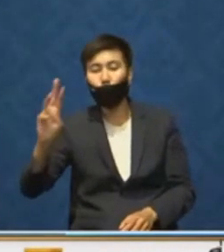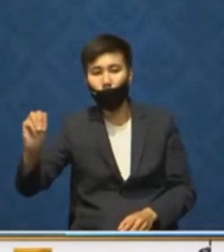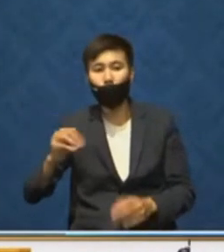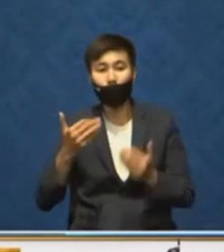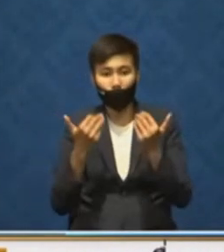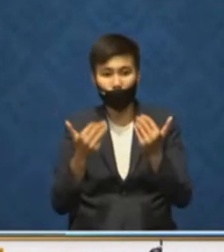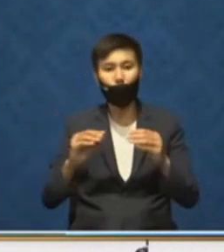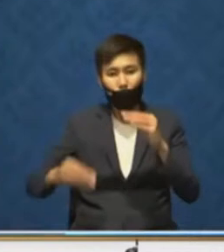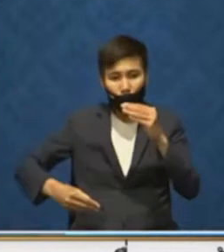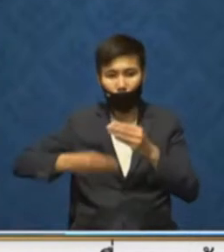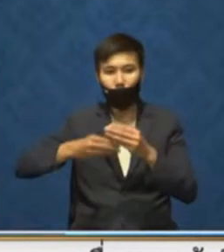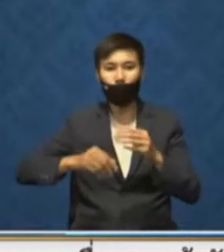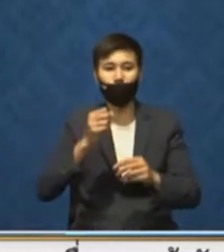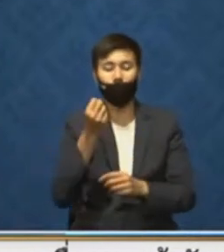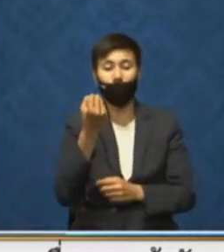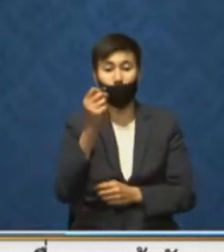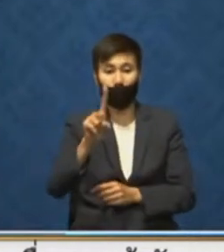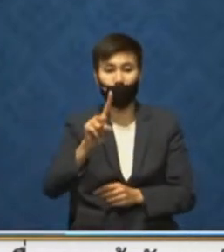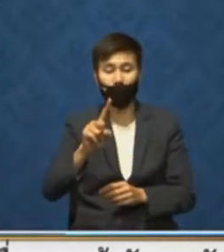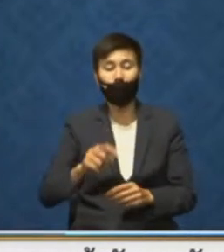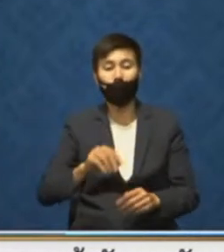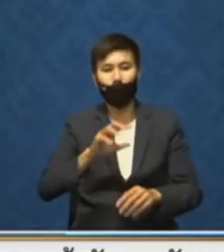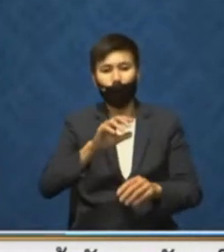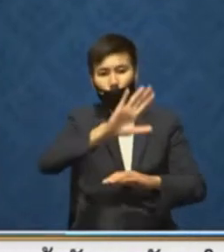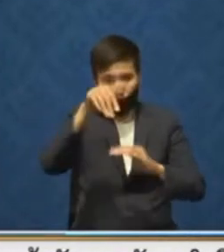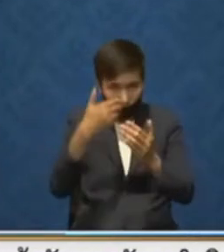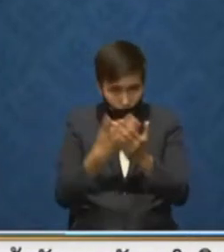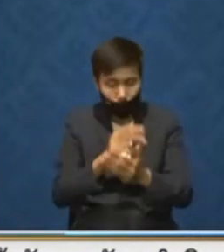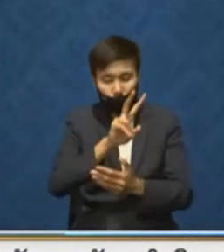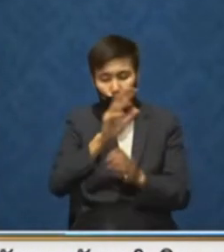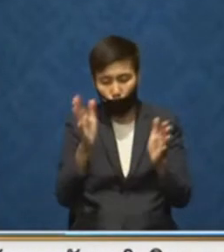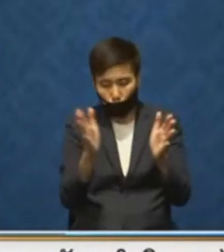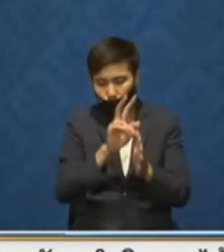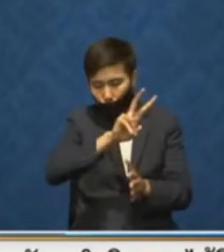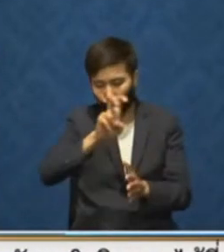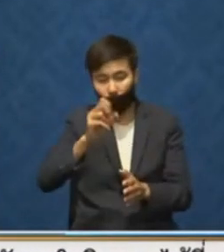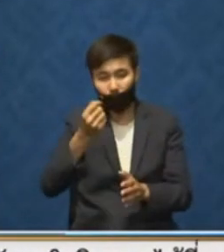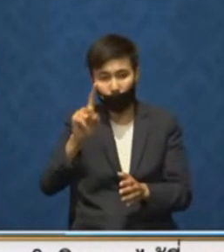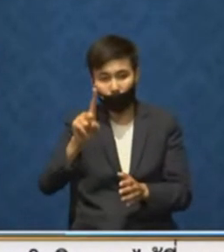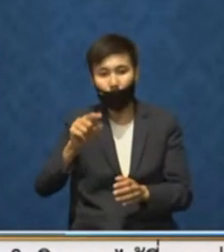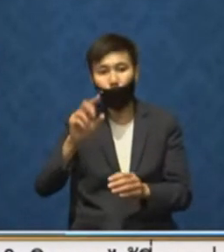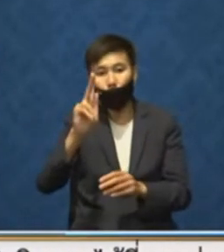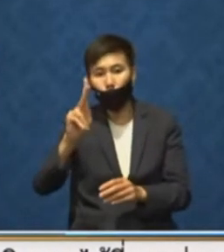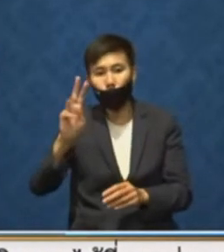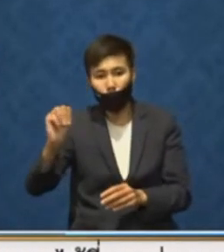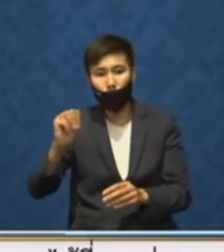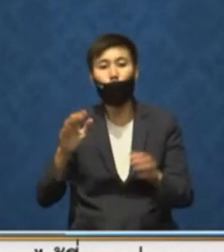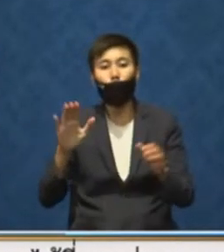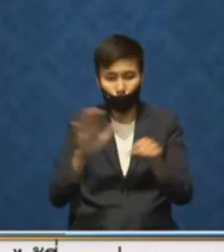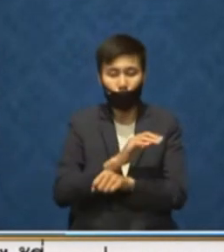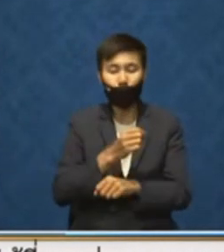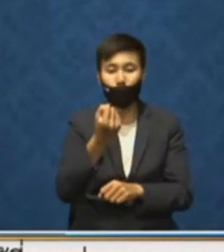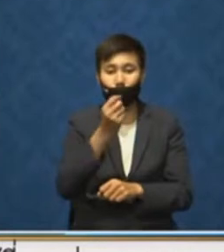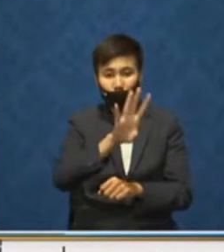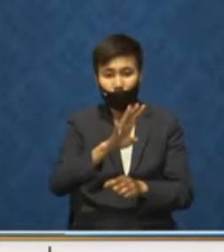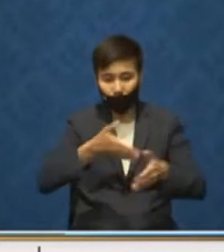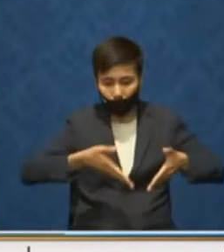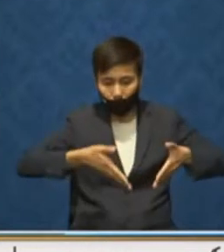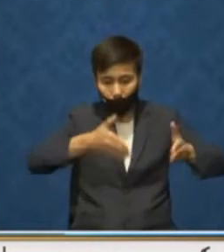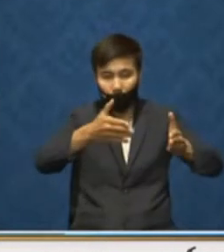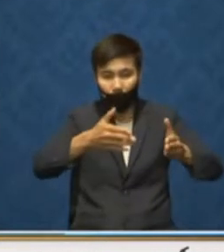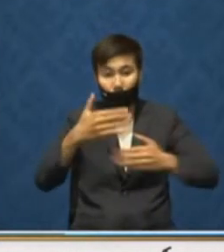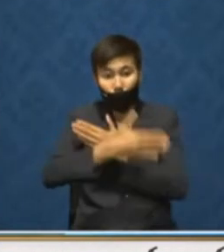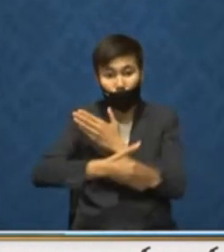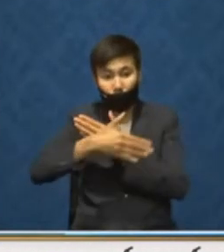11เส้นทางจำนวน 212กิโลเมตรแล้วทั้งหมดและมีหลายก่อสร้างจะเพิ่มให้กับพบ 14เส้นทางรวม 5,500